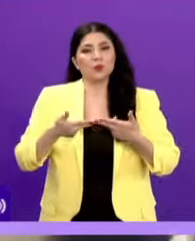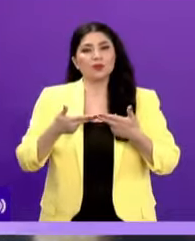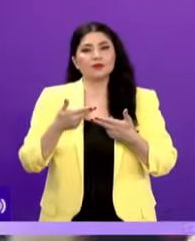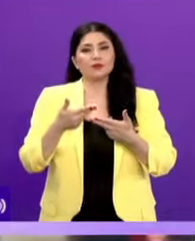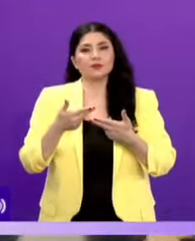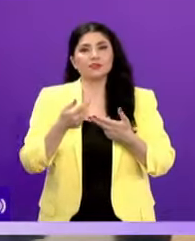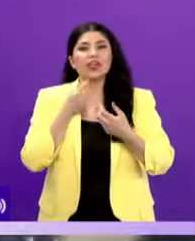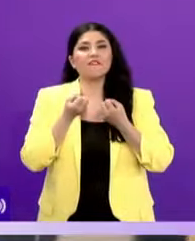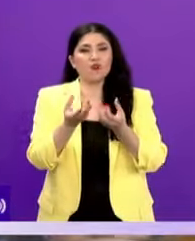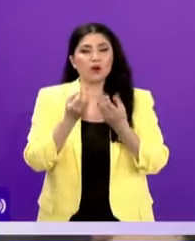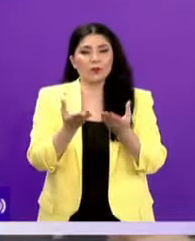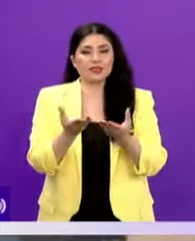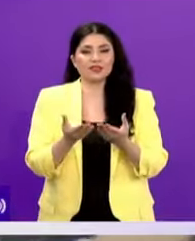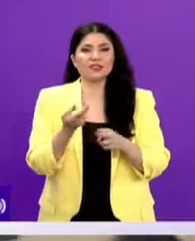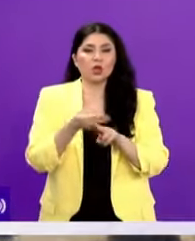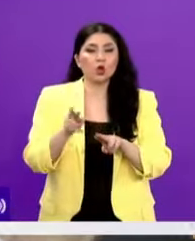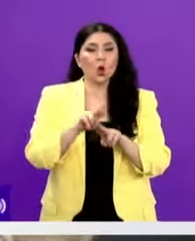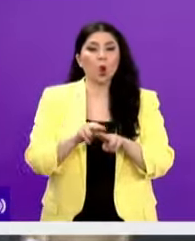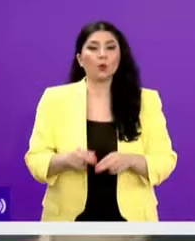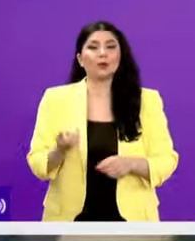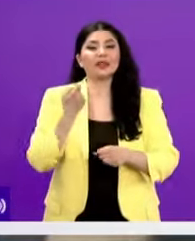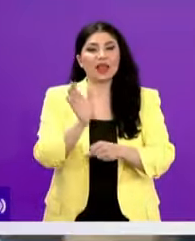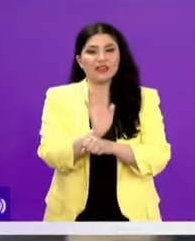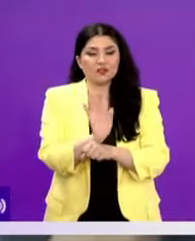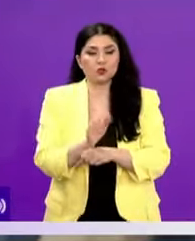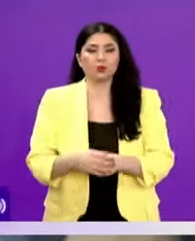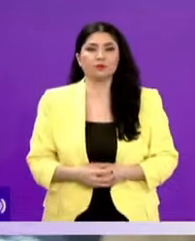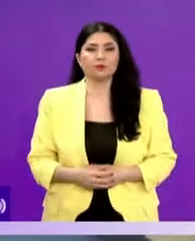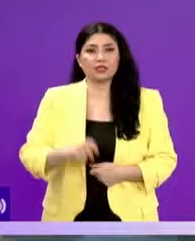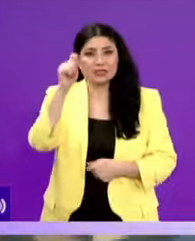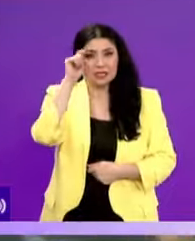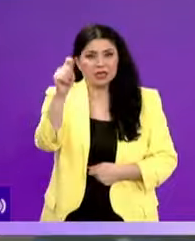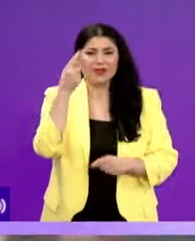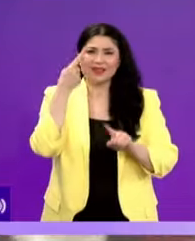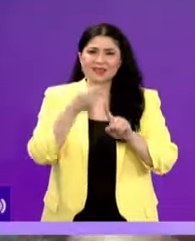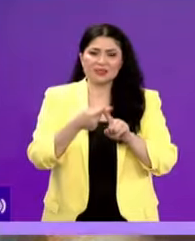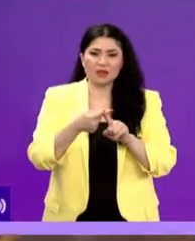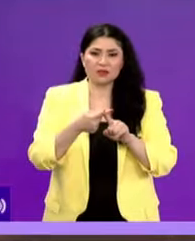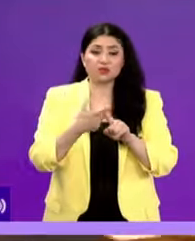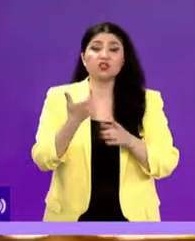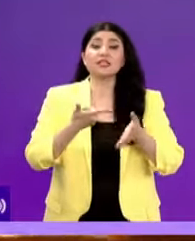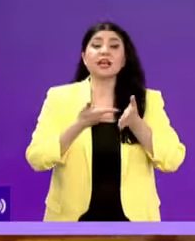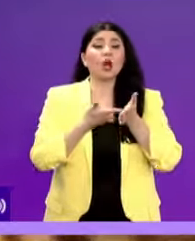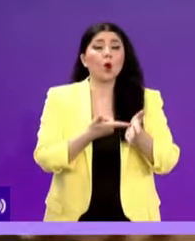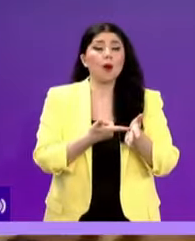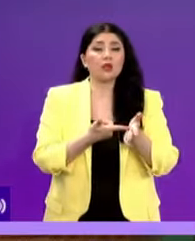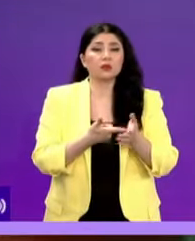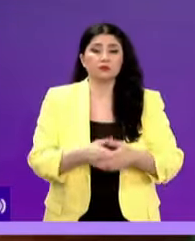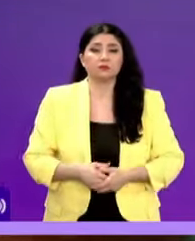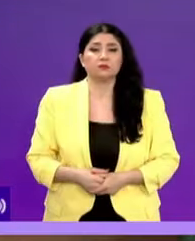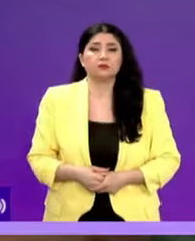de a face un apel din nou și prin intermediul dumneavoastră să respecte cu strictețe eventualele recomandări, instrucțiuni